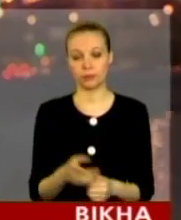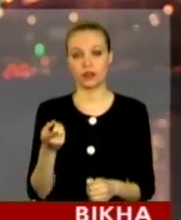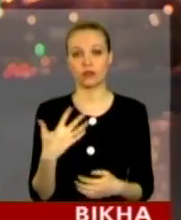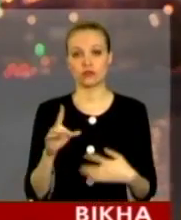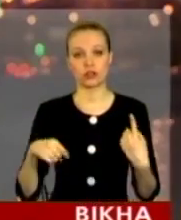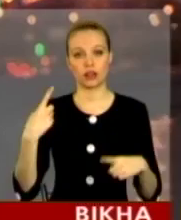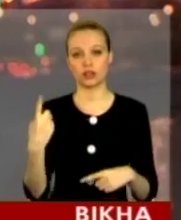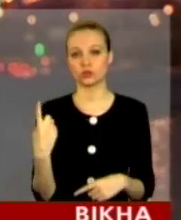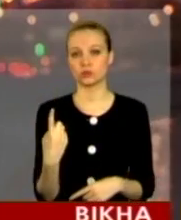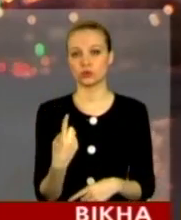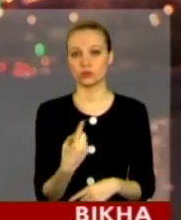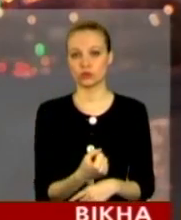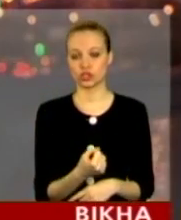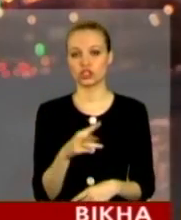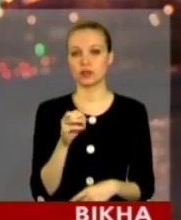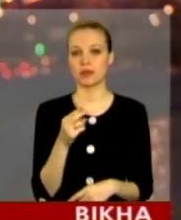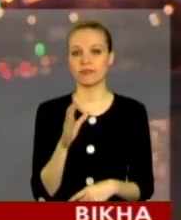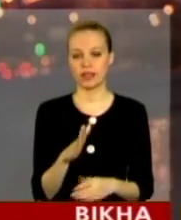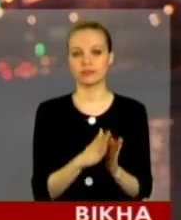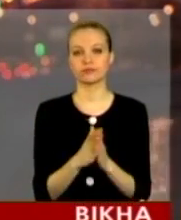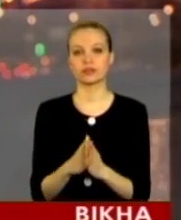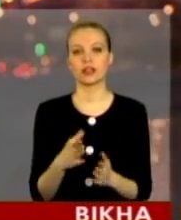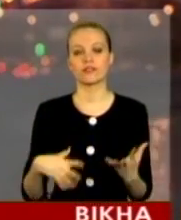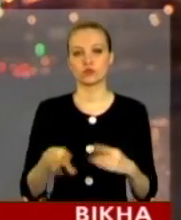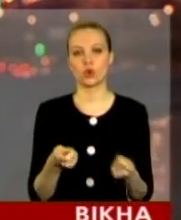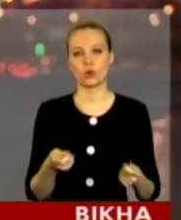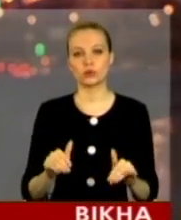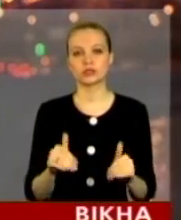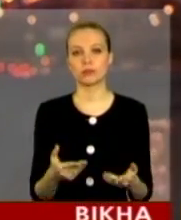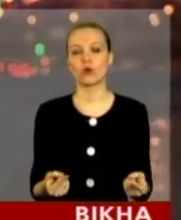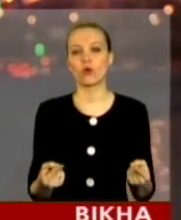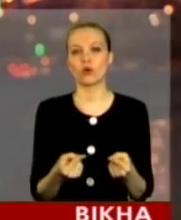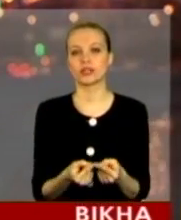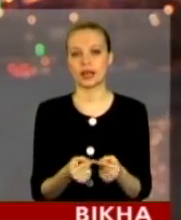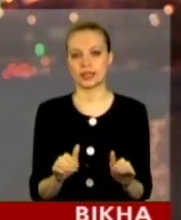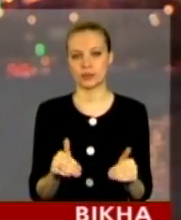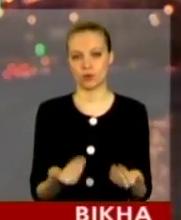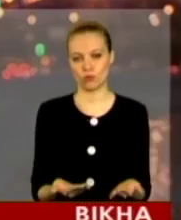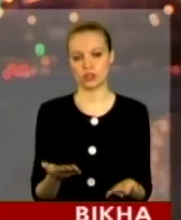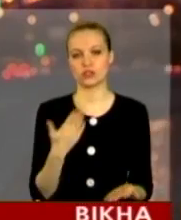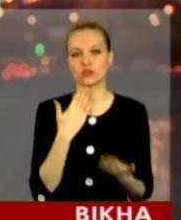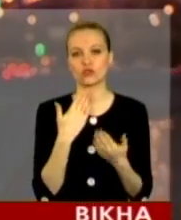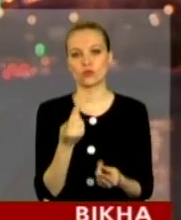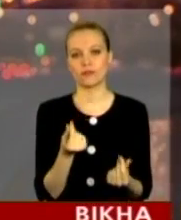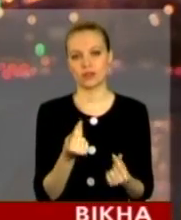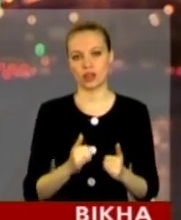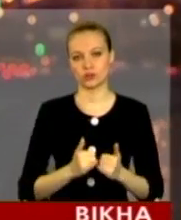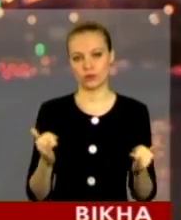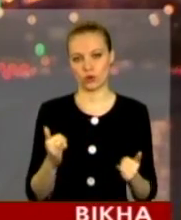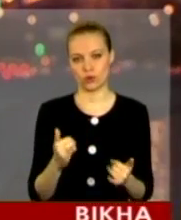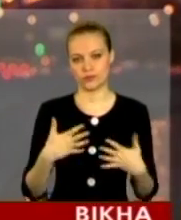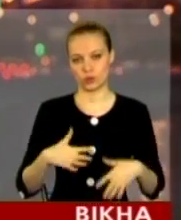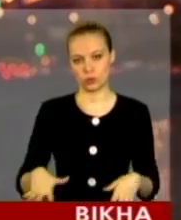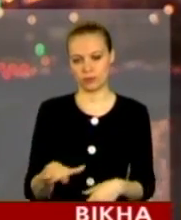на наступному тижні Медведєв закликає членів свого уряду запропонувати конкретні пропозиції щодо фінансового розвитку